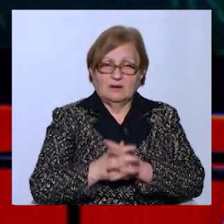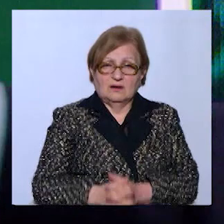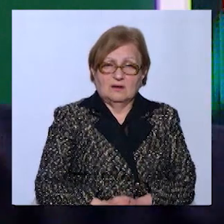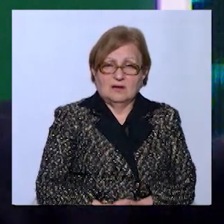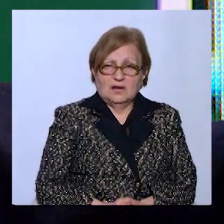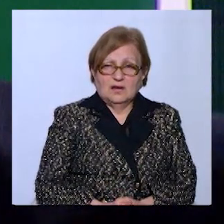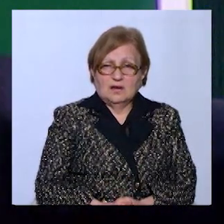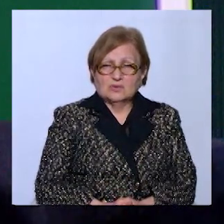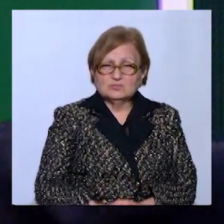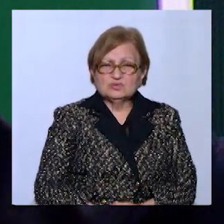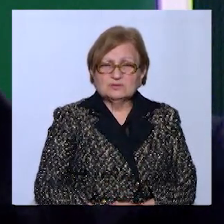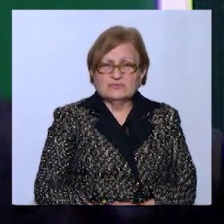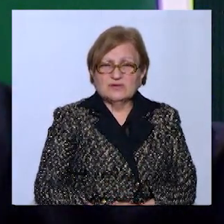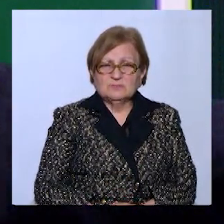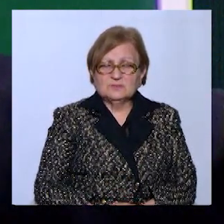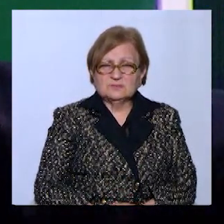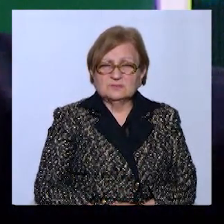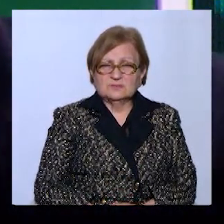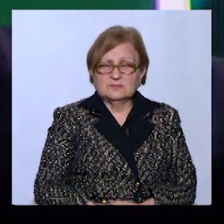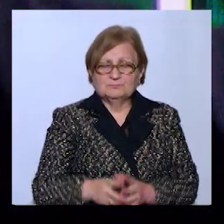შევადგინე განტოლება, ამოხსნი 2X